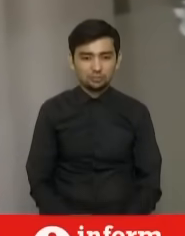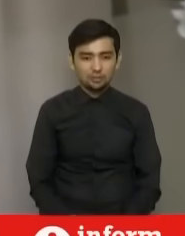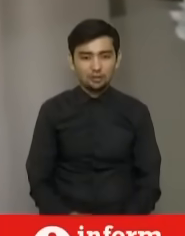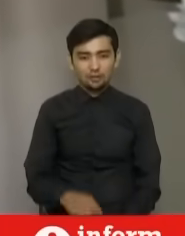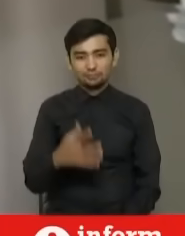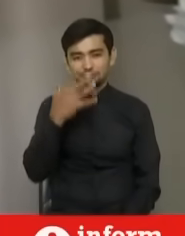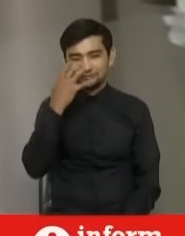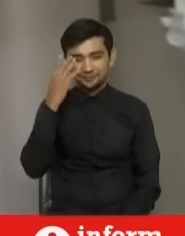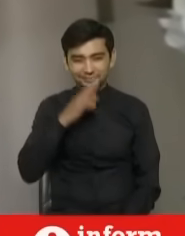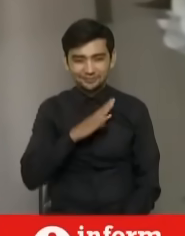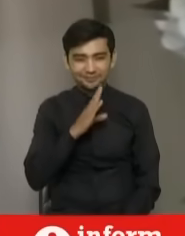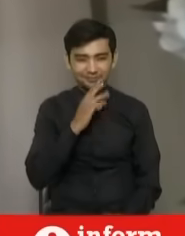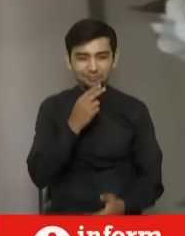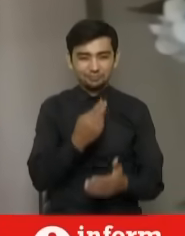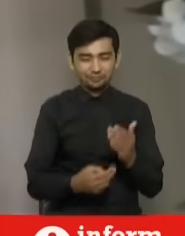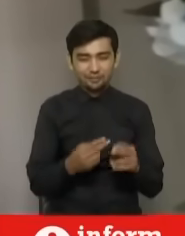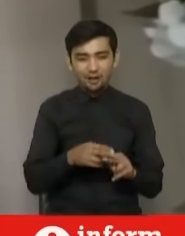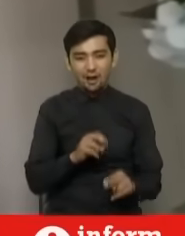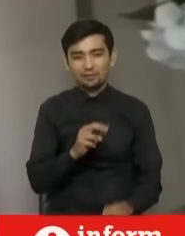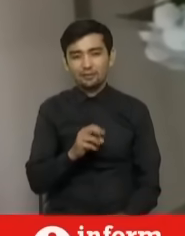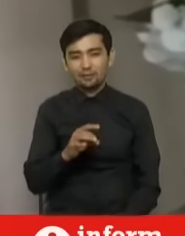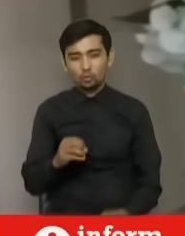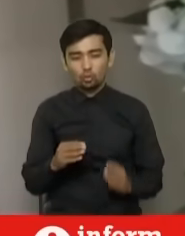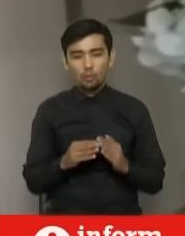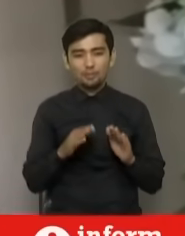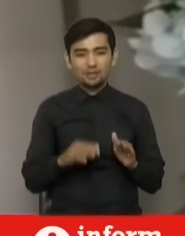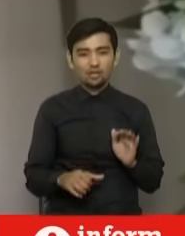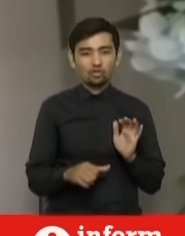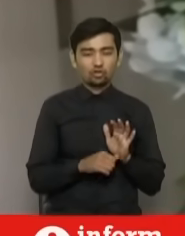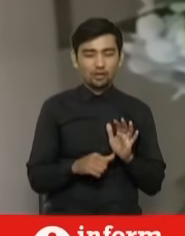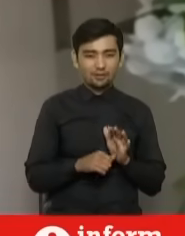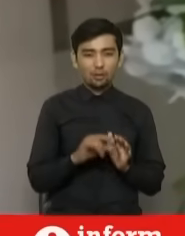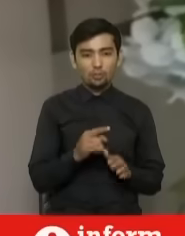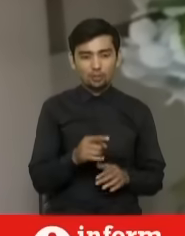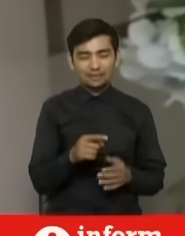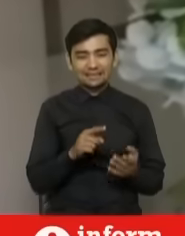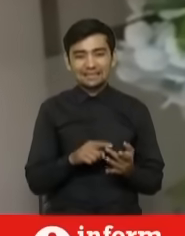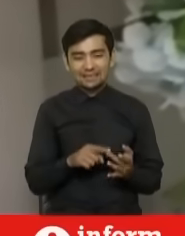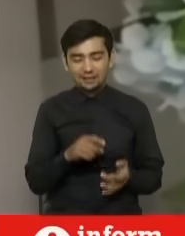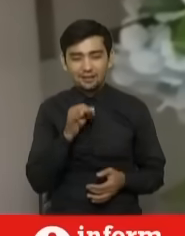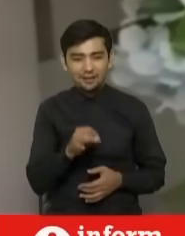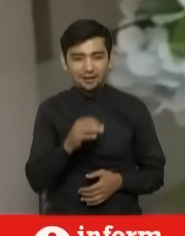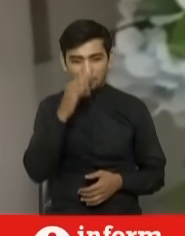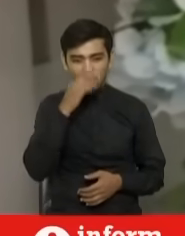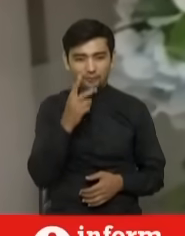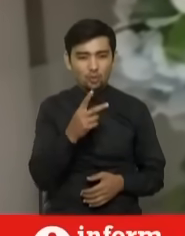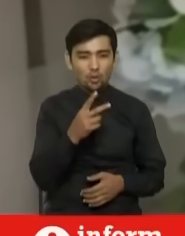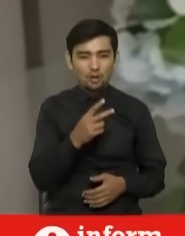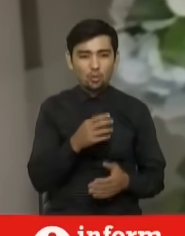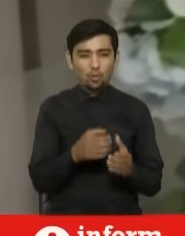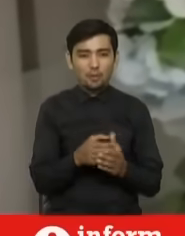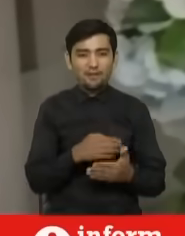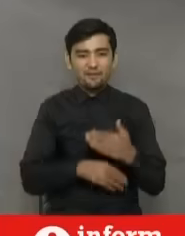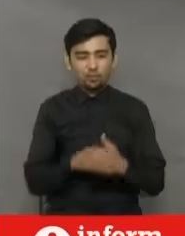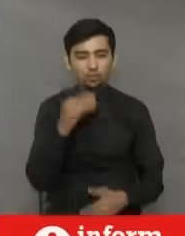Селфиге түсем деп суға батып кеткен Ақерке үйінде 6 баланың ортаншысы, әкесі екінші топтағы мүгедек. Түркістан